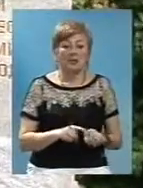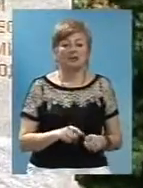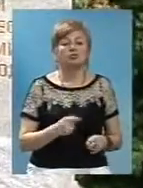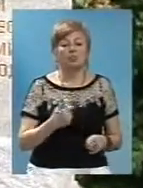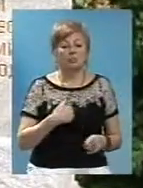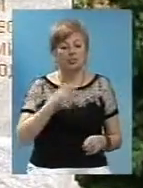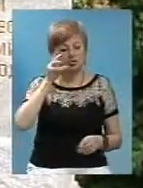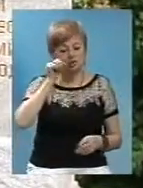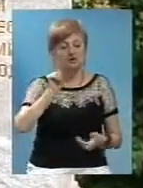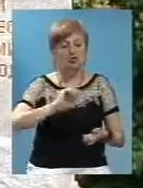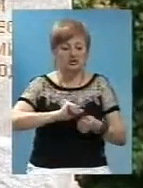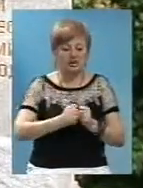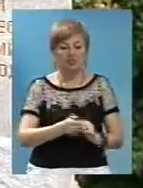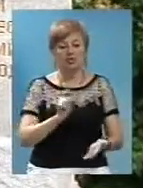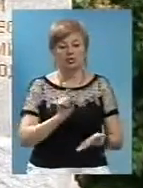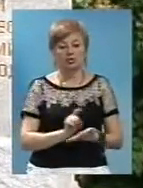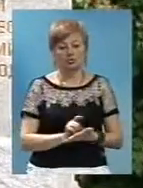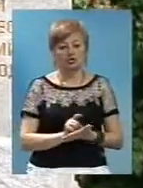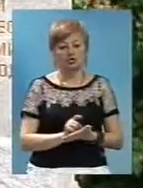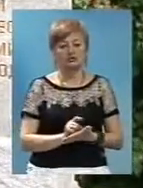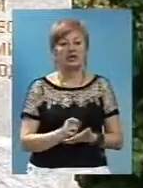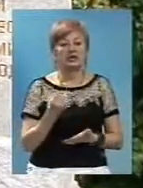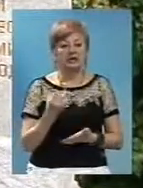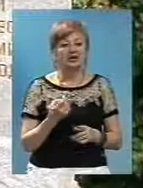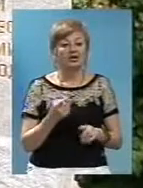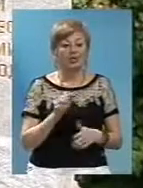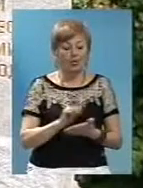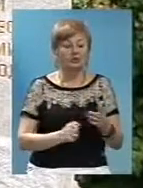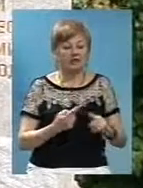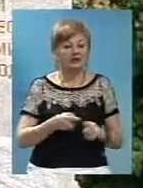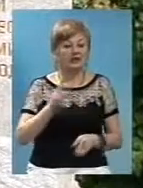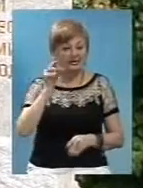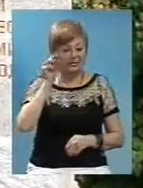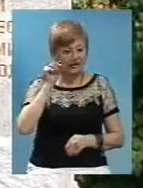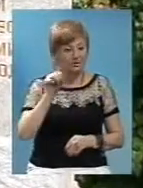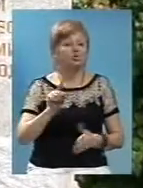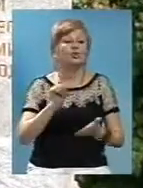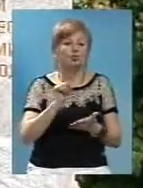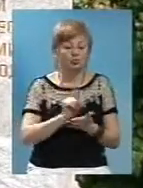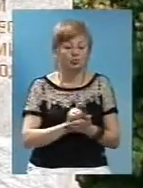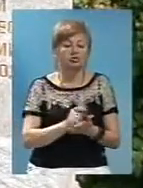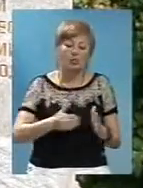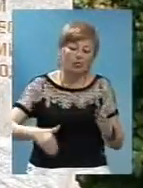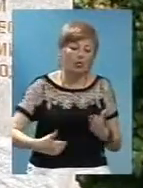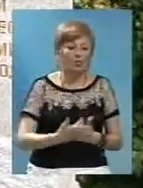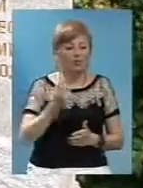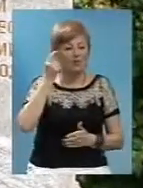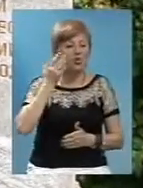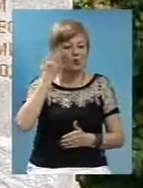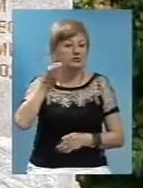дату знати, пам'ятати і, відштовхуючись від цієї дати, певно, по-новому осмислити події нашої